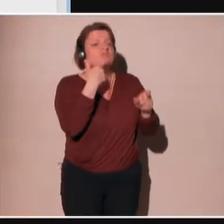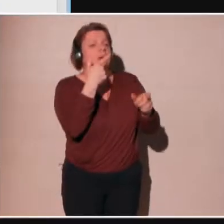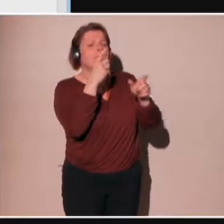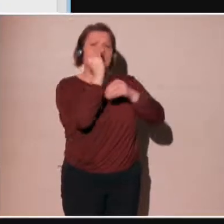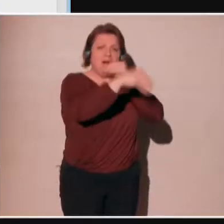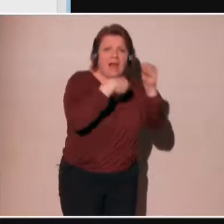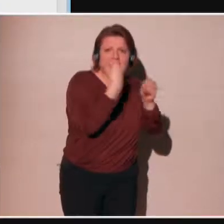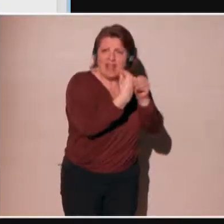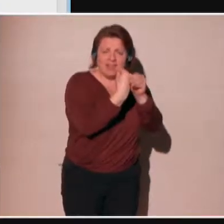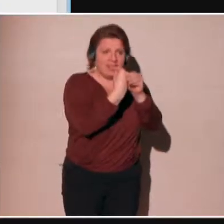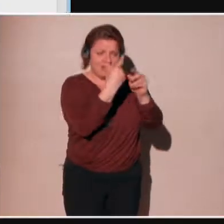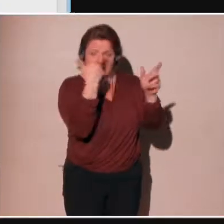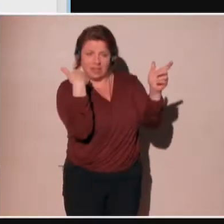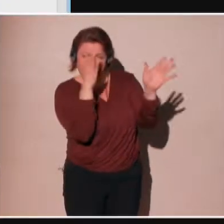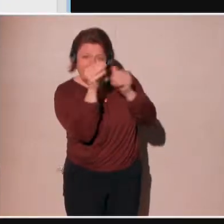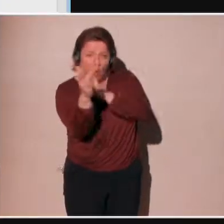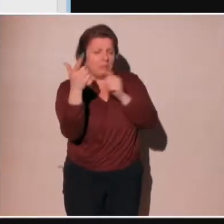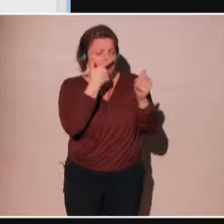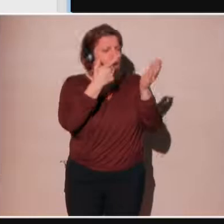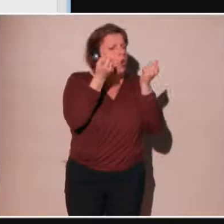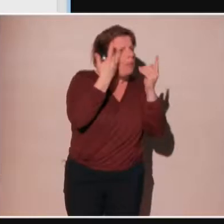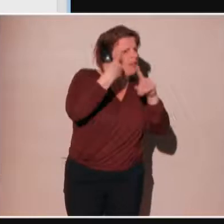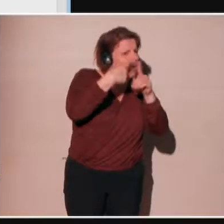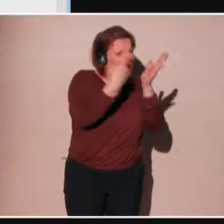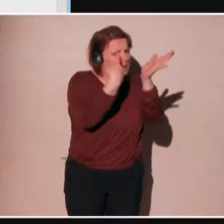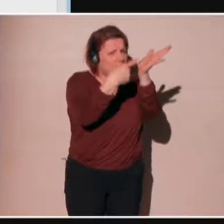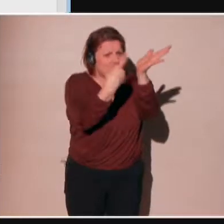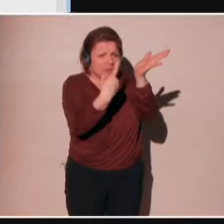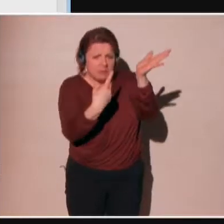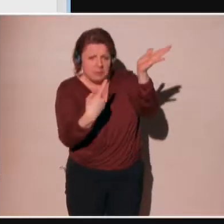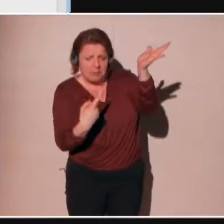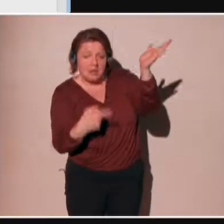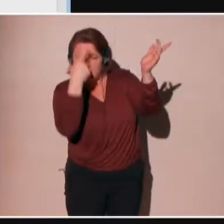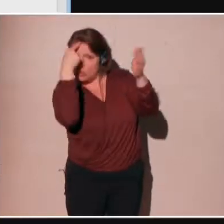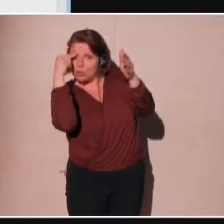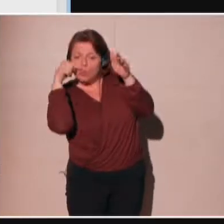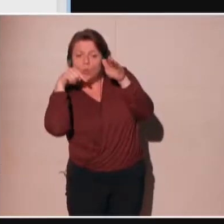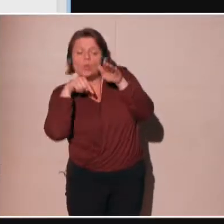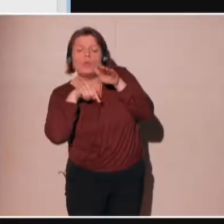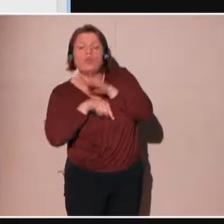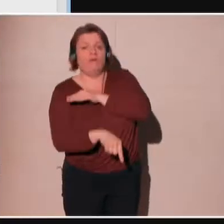planète, et ensuite ils ont un système d'occurrence avec ces mots-clés et ils en déduisent